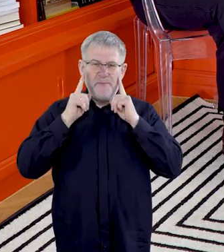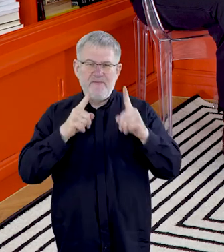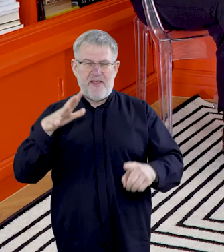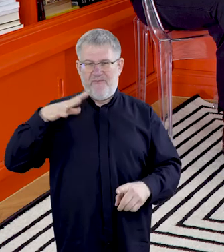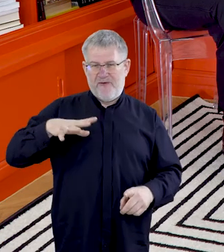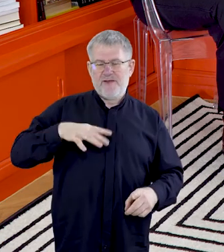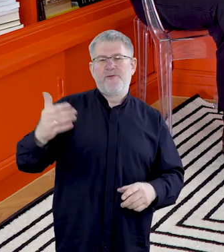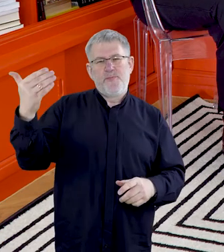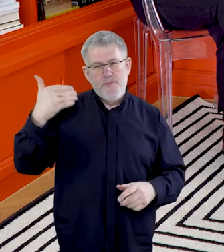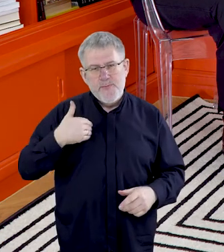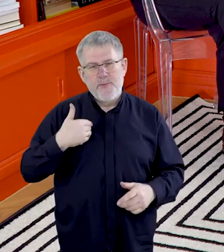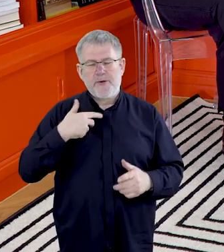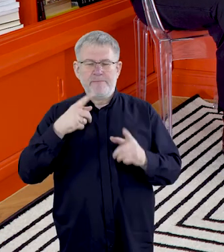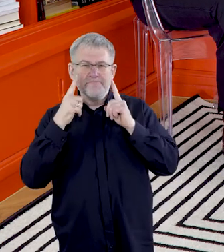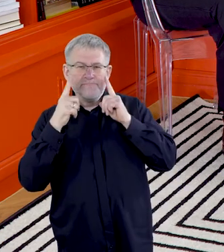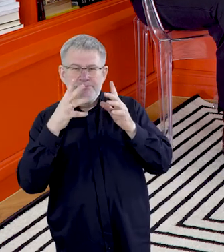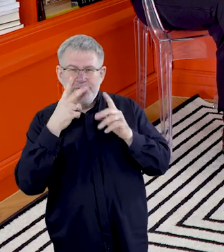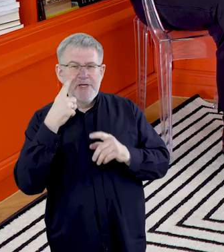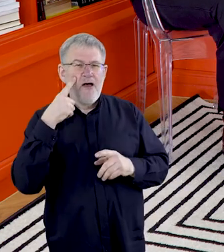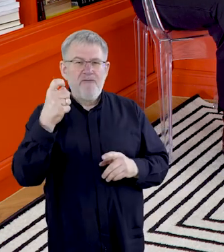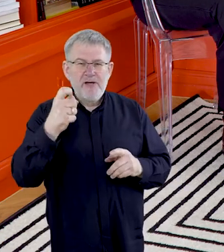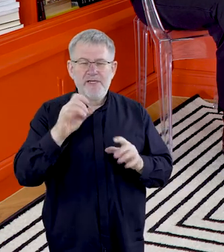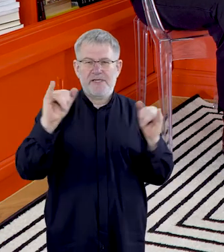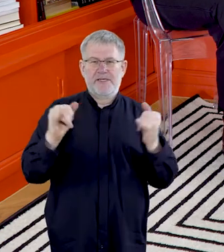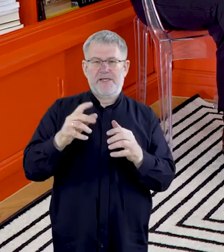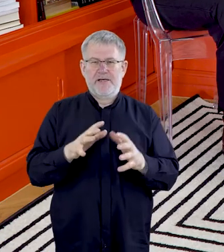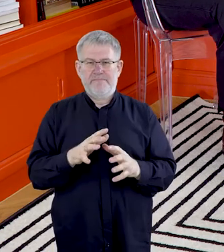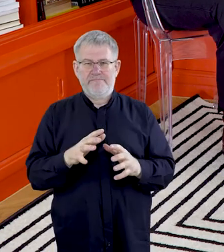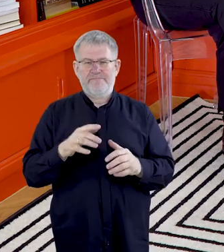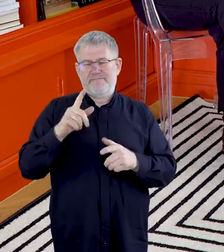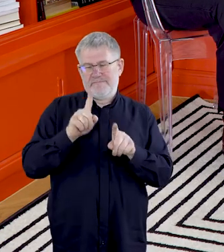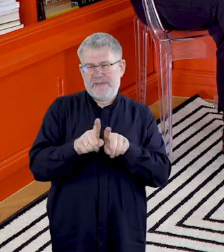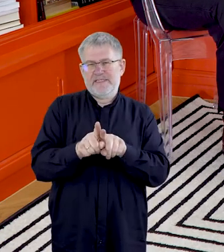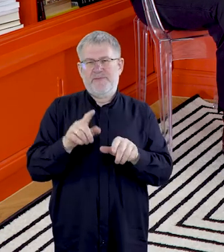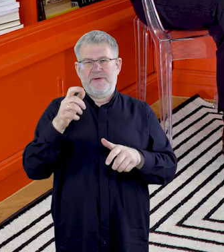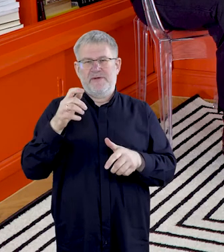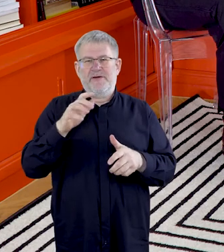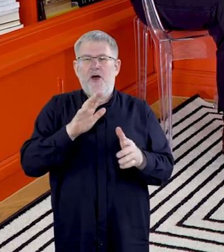warto byłoby zwrócić na nich uwagę i otoczyć się taką samą